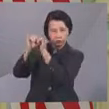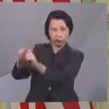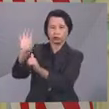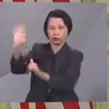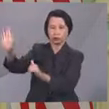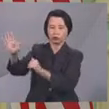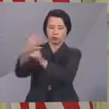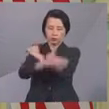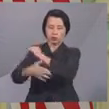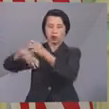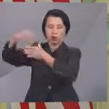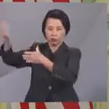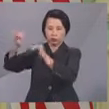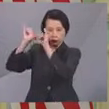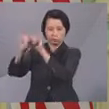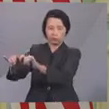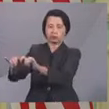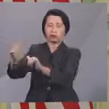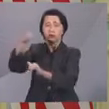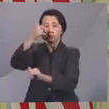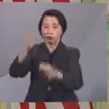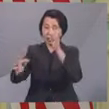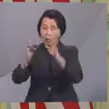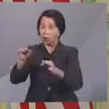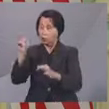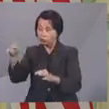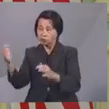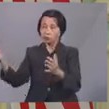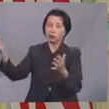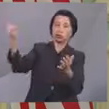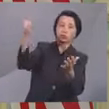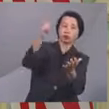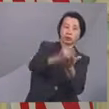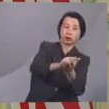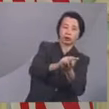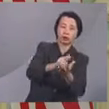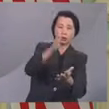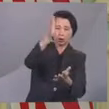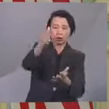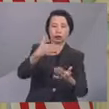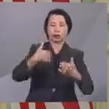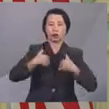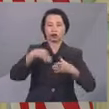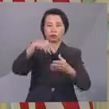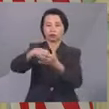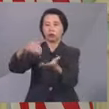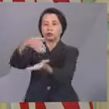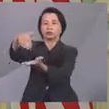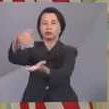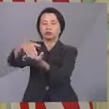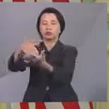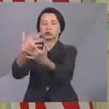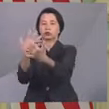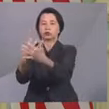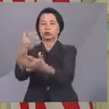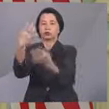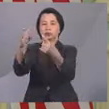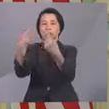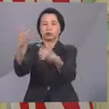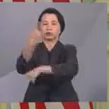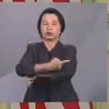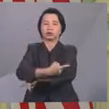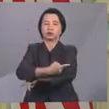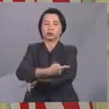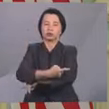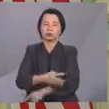di negara tempat tinggal mereka kerana jika mereka balik pun, mereka akan berada di pusat kuarantin selama 14 hari